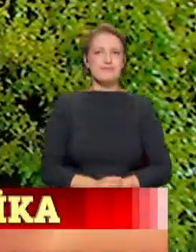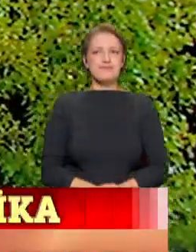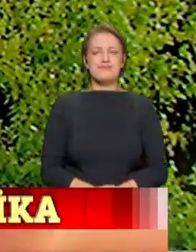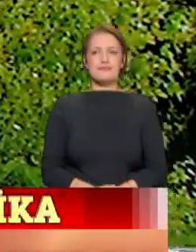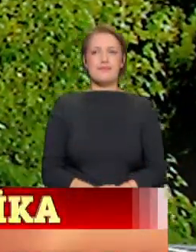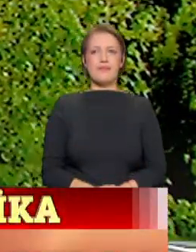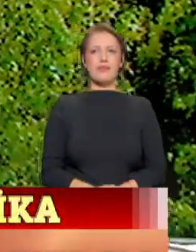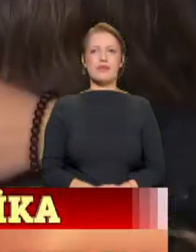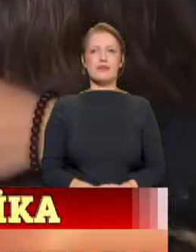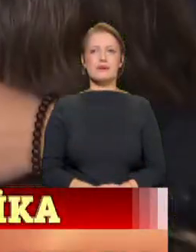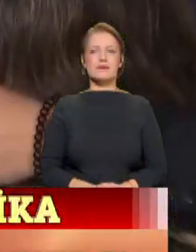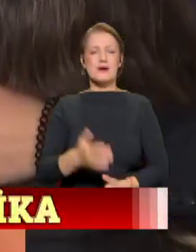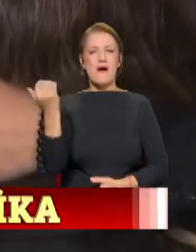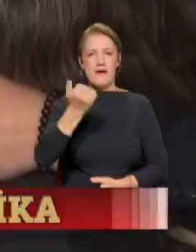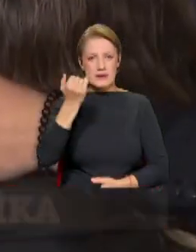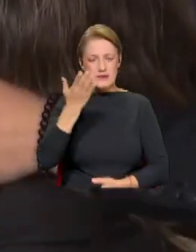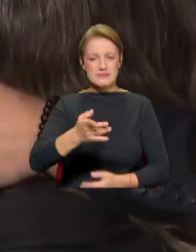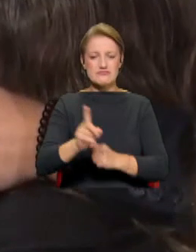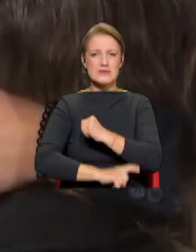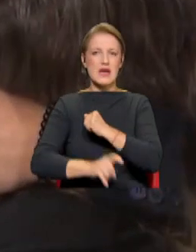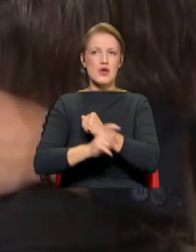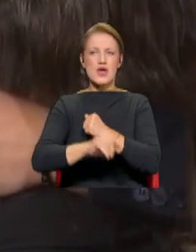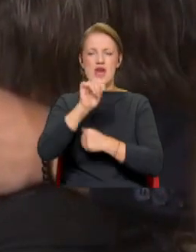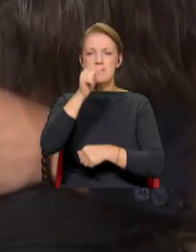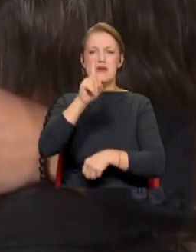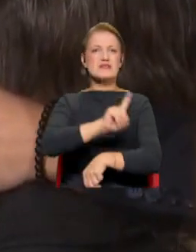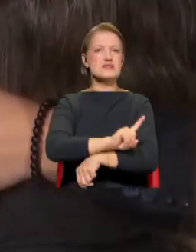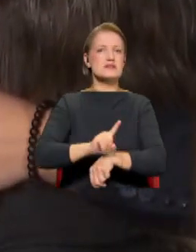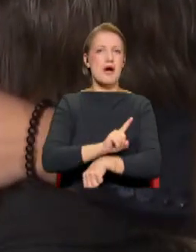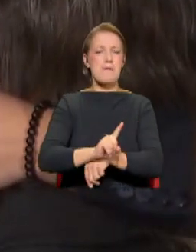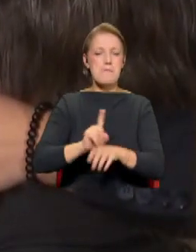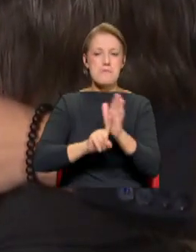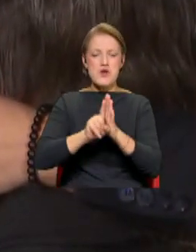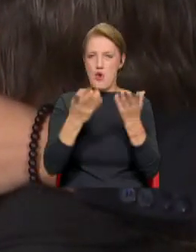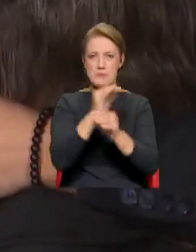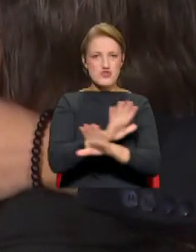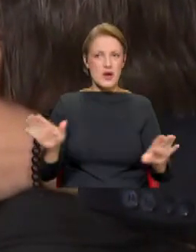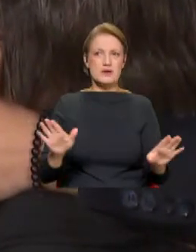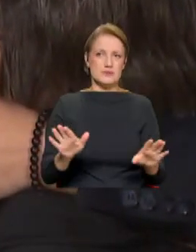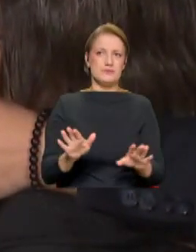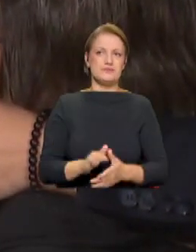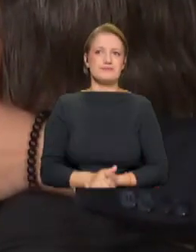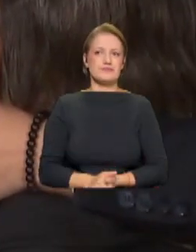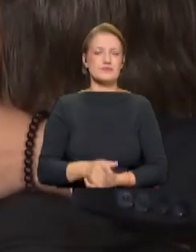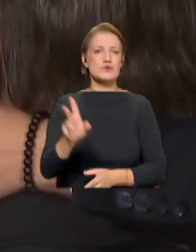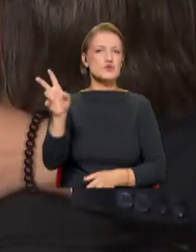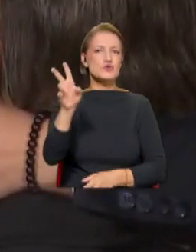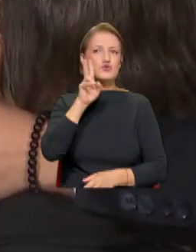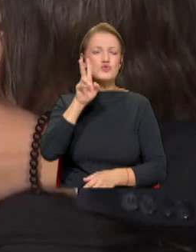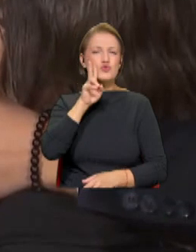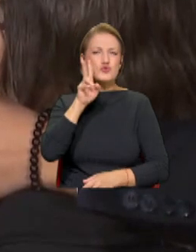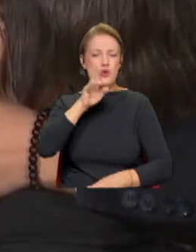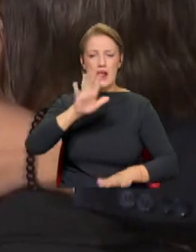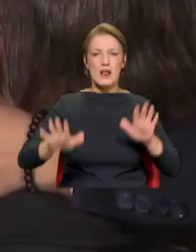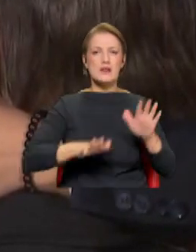açıklama alçak hain terör hiçbir zaman başarılı olamayacak son